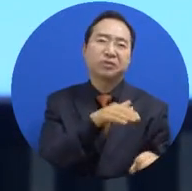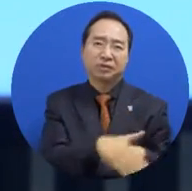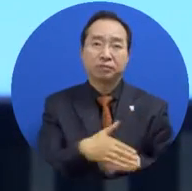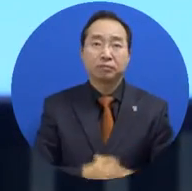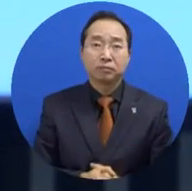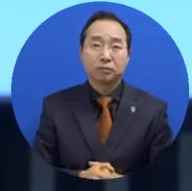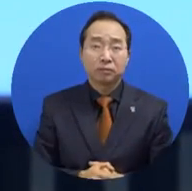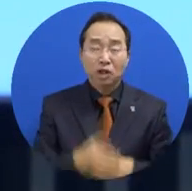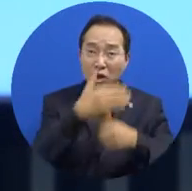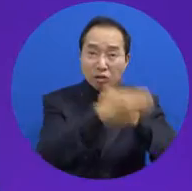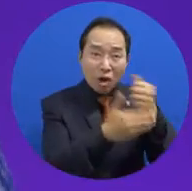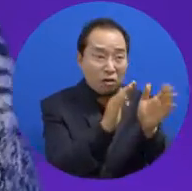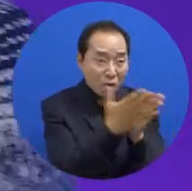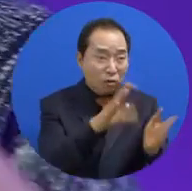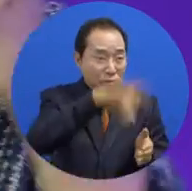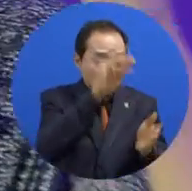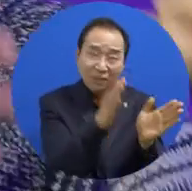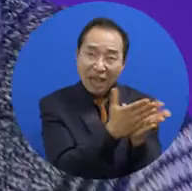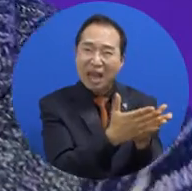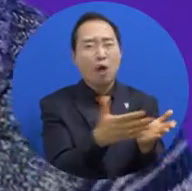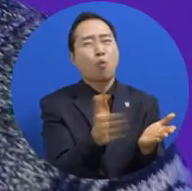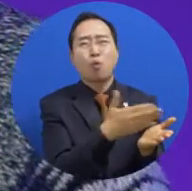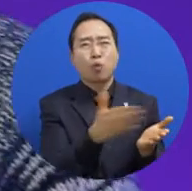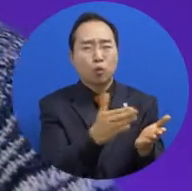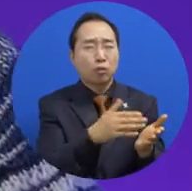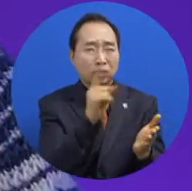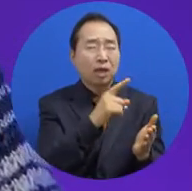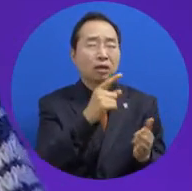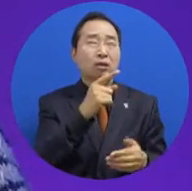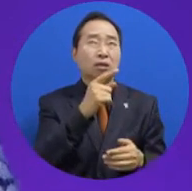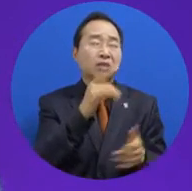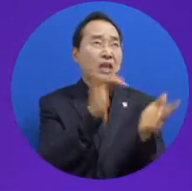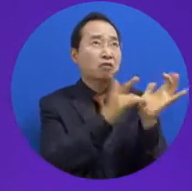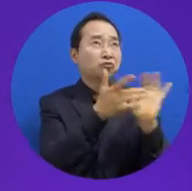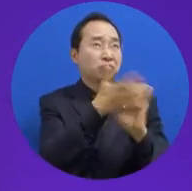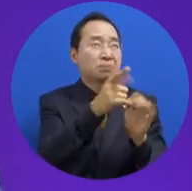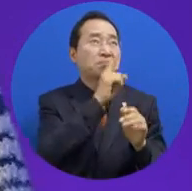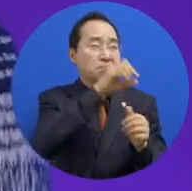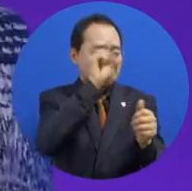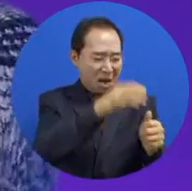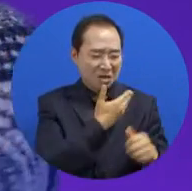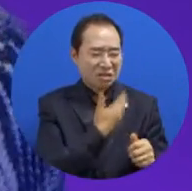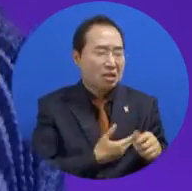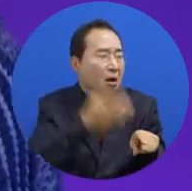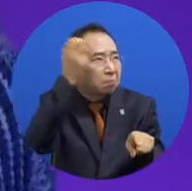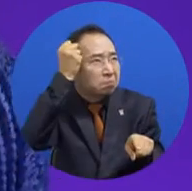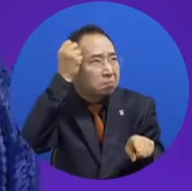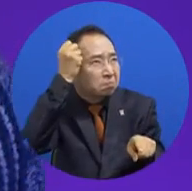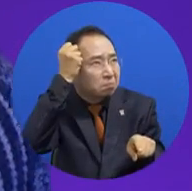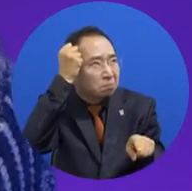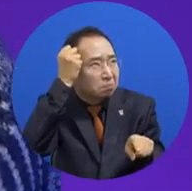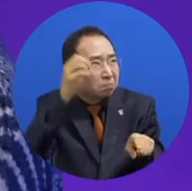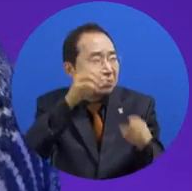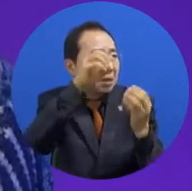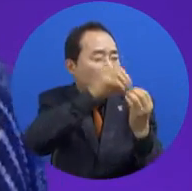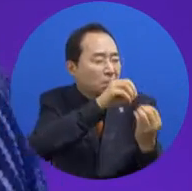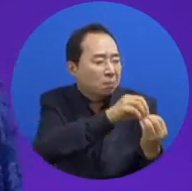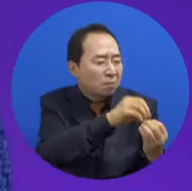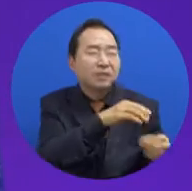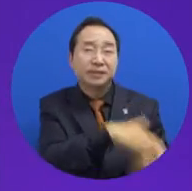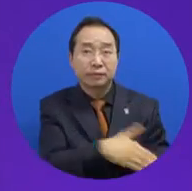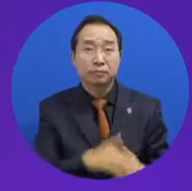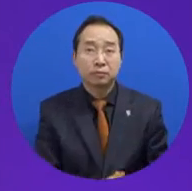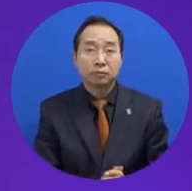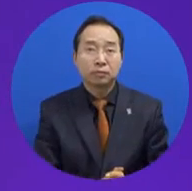전승 이렇게 한 거예요. 성경도 그렇고 다 그렇습니다. 그랬는데 이게 그 이 언어는